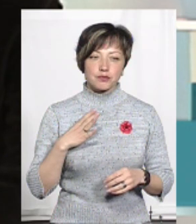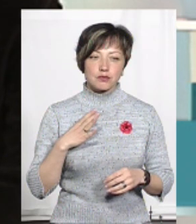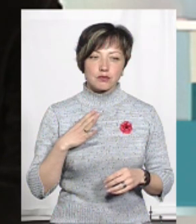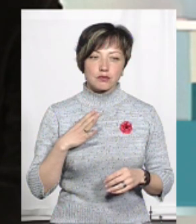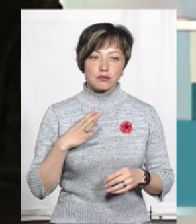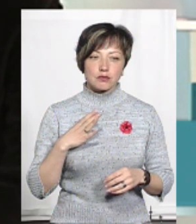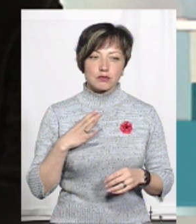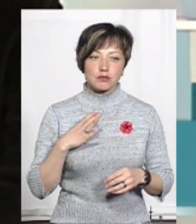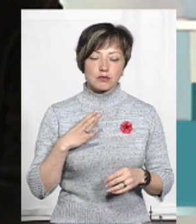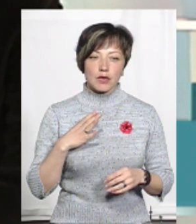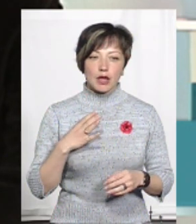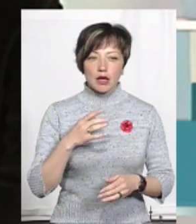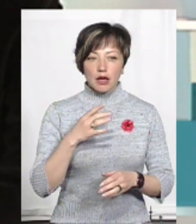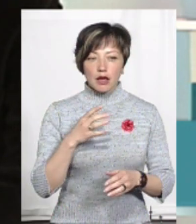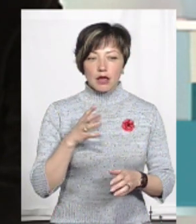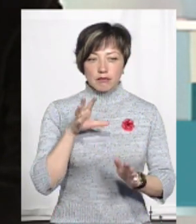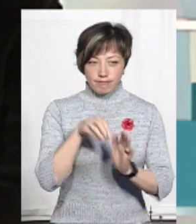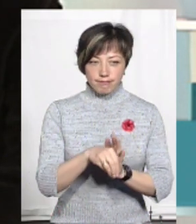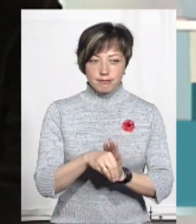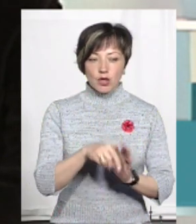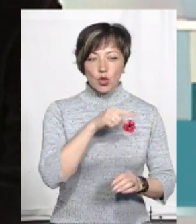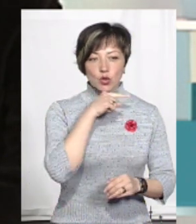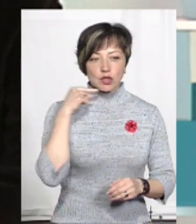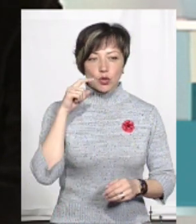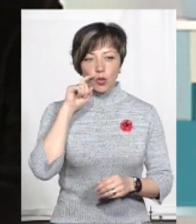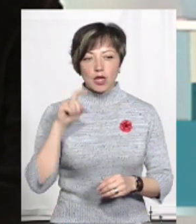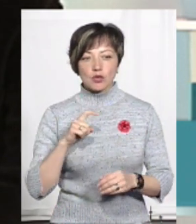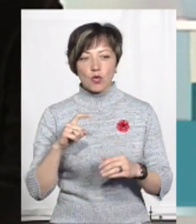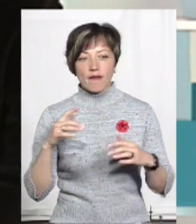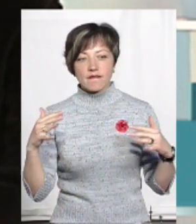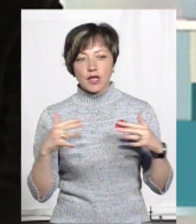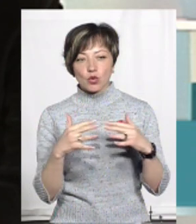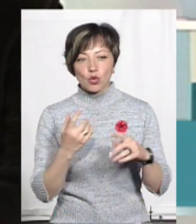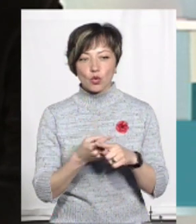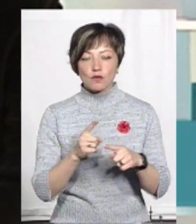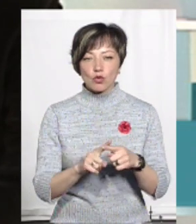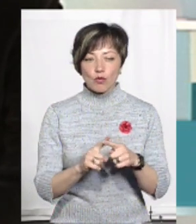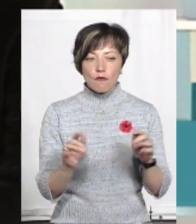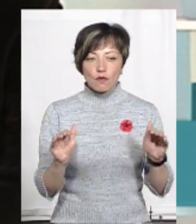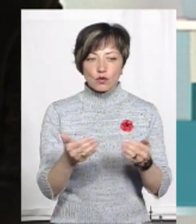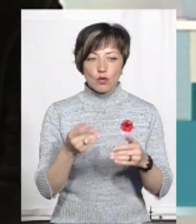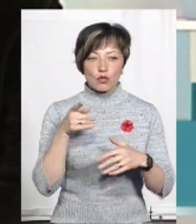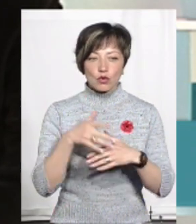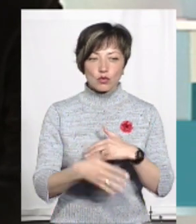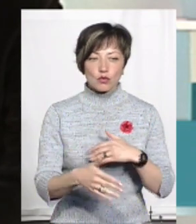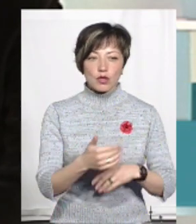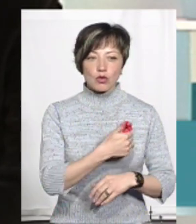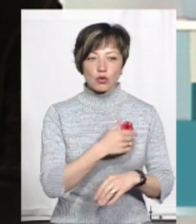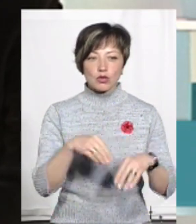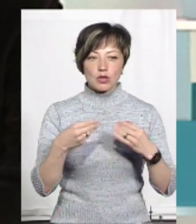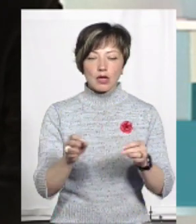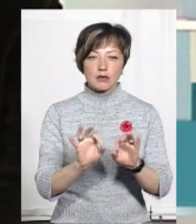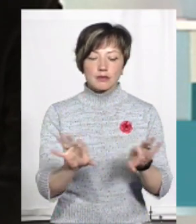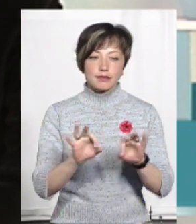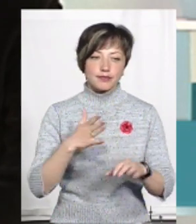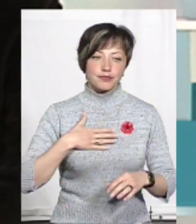охоплена російсько-українською війною. Тому в цьому вузькому розумінні я хочу дати таке